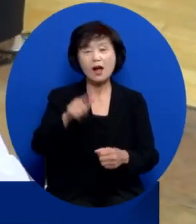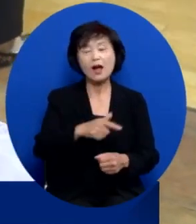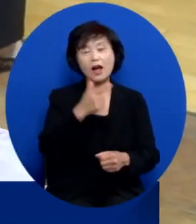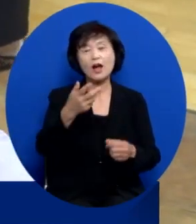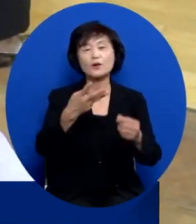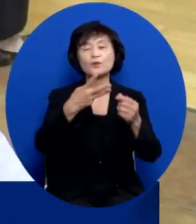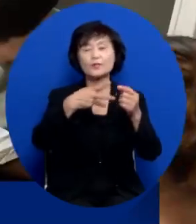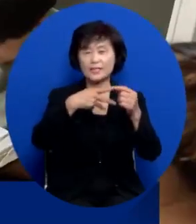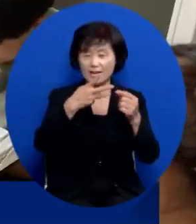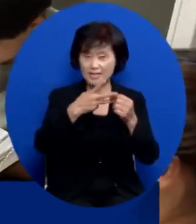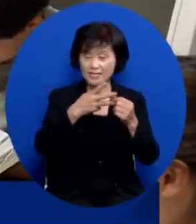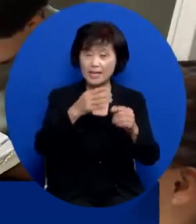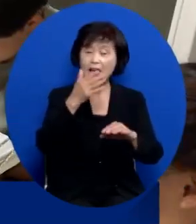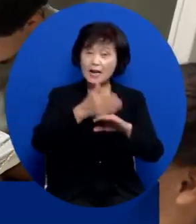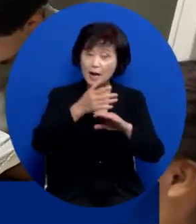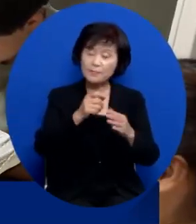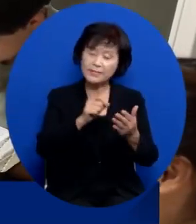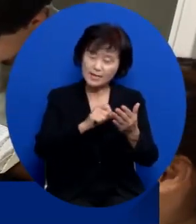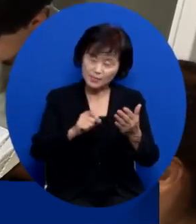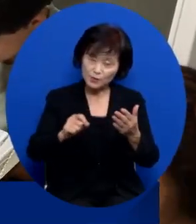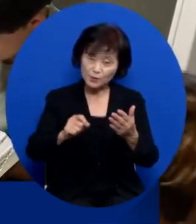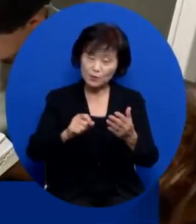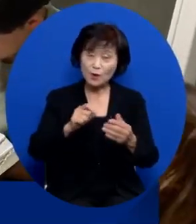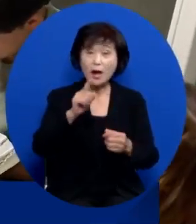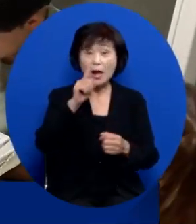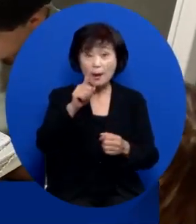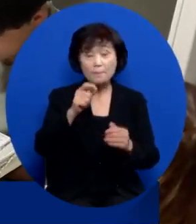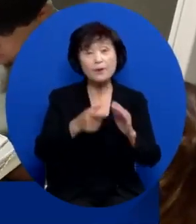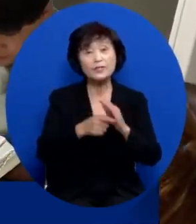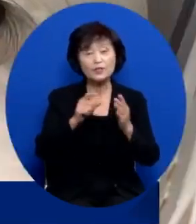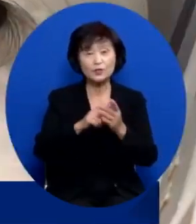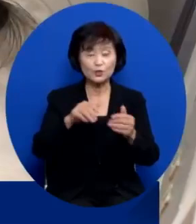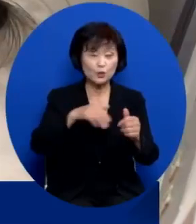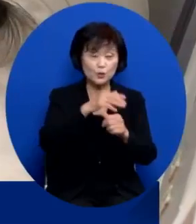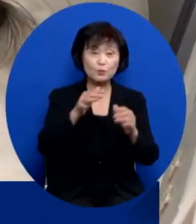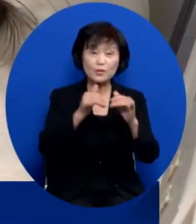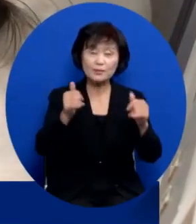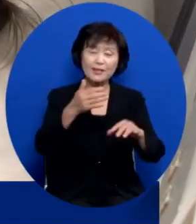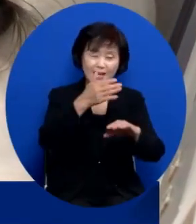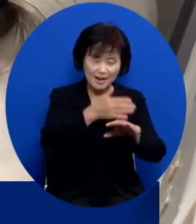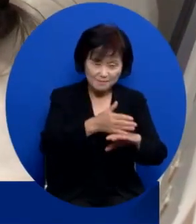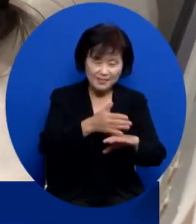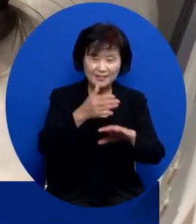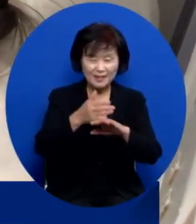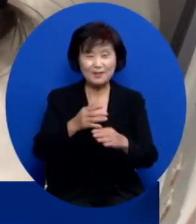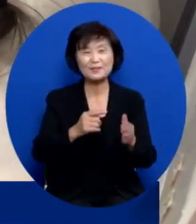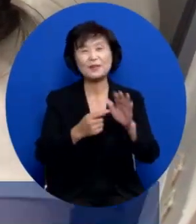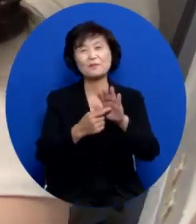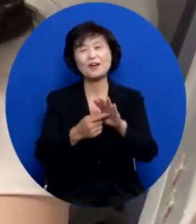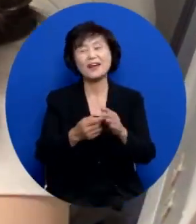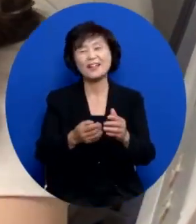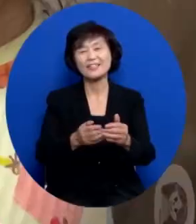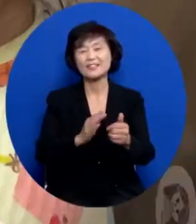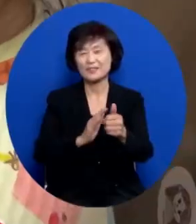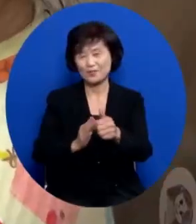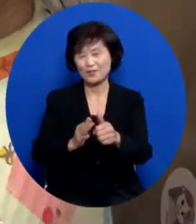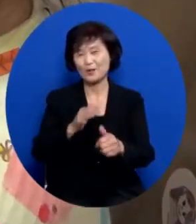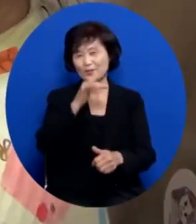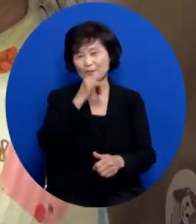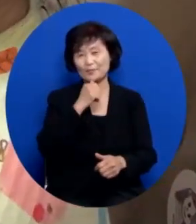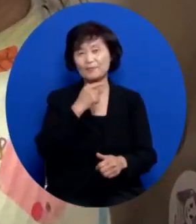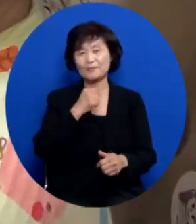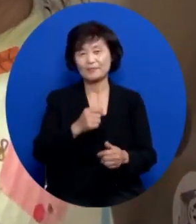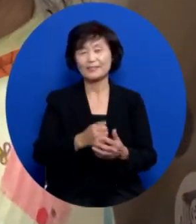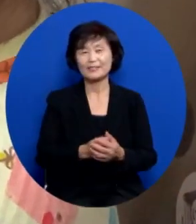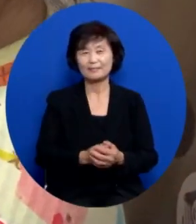일기를 쓰고 하루에 한 번 정도는 주변 사람들에게 감사를 표현하는 것을 추천드리고 싶습니다 CTS